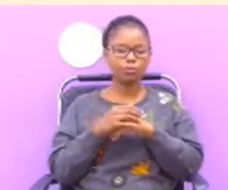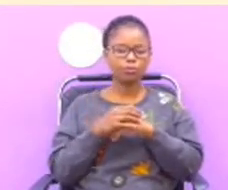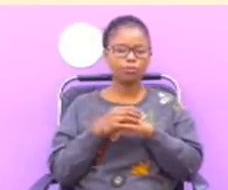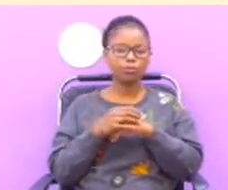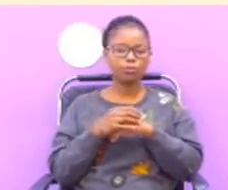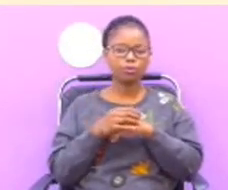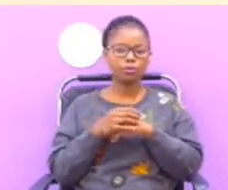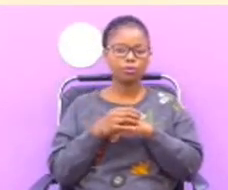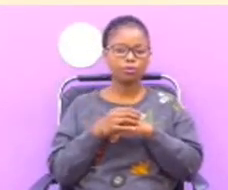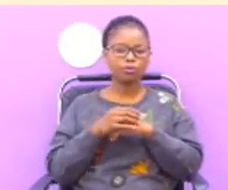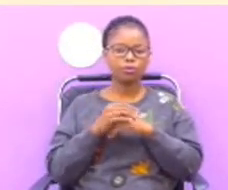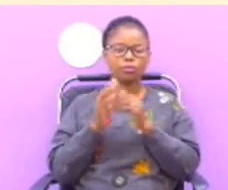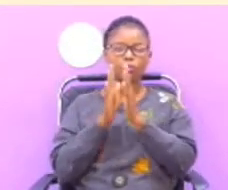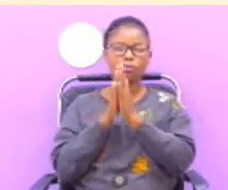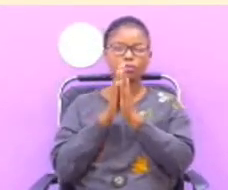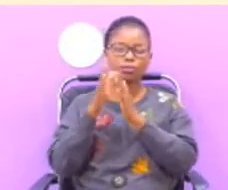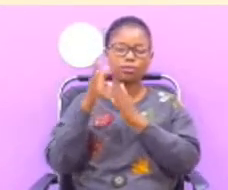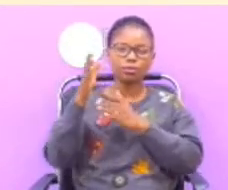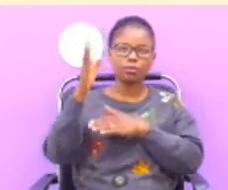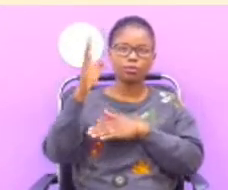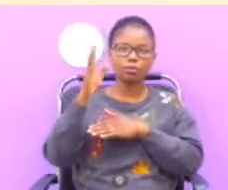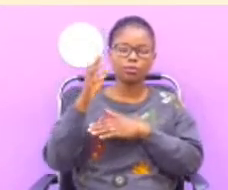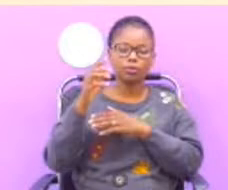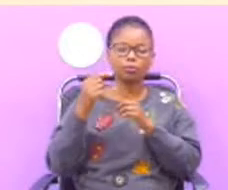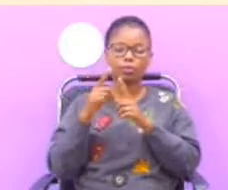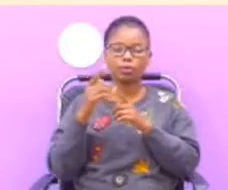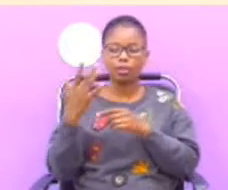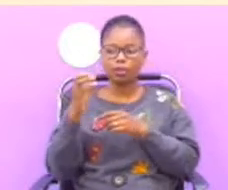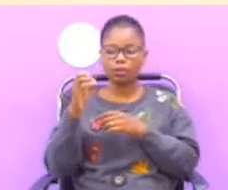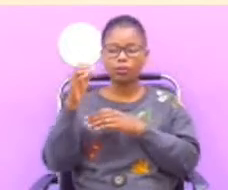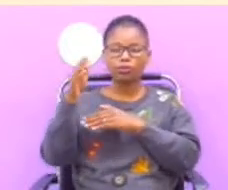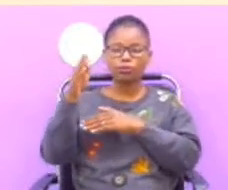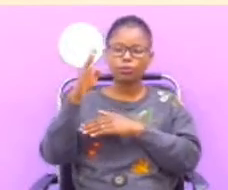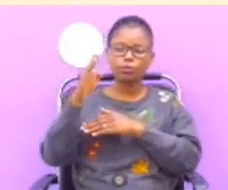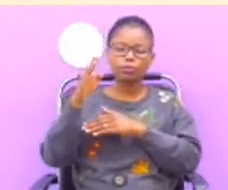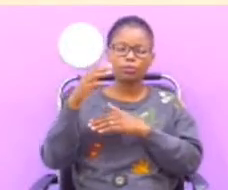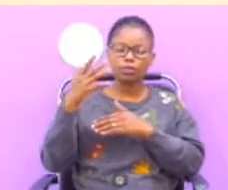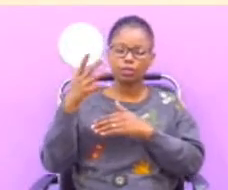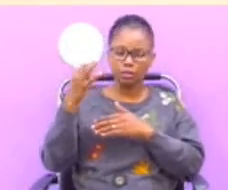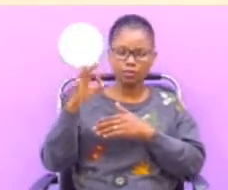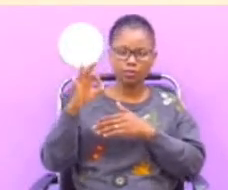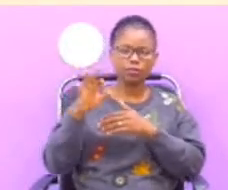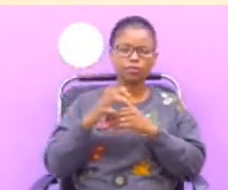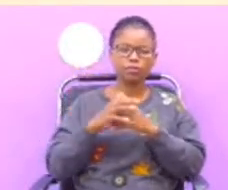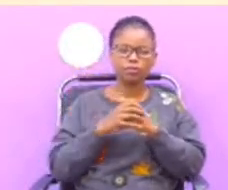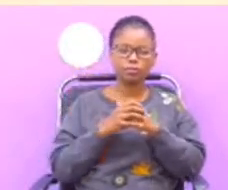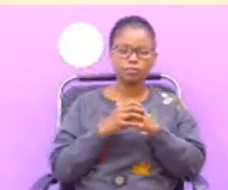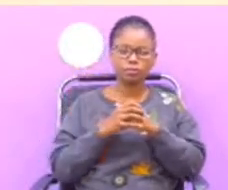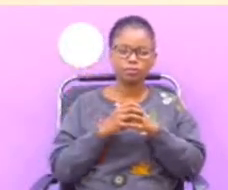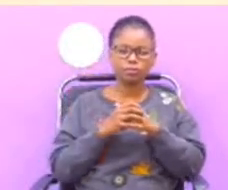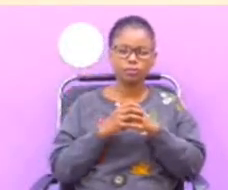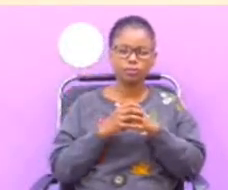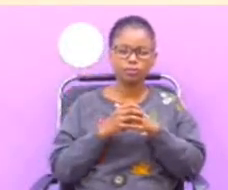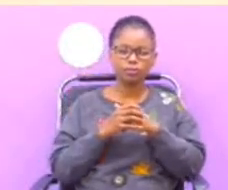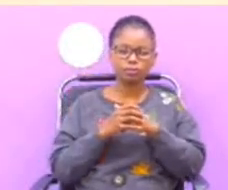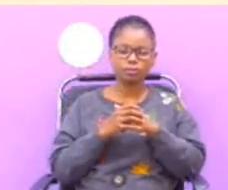Bwana asifuye sana. None uwako kwa Jehova kurekere ilio. Karimeli no ya lego tauko.